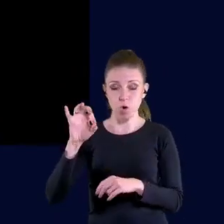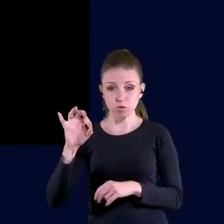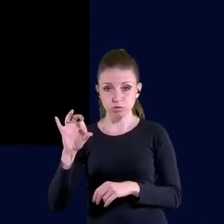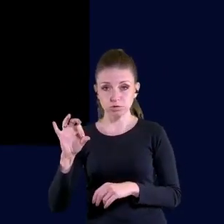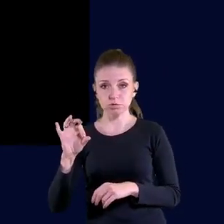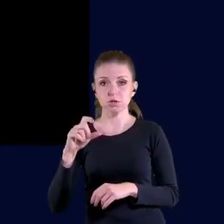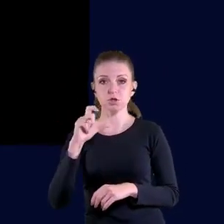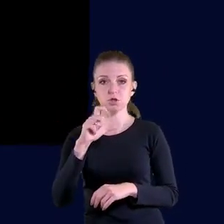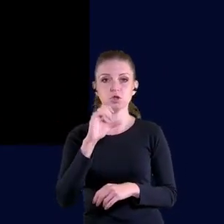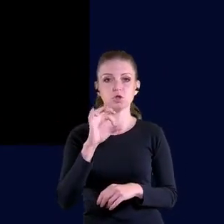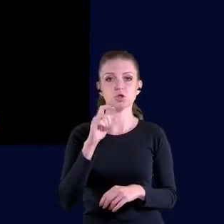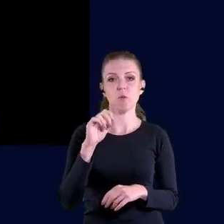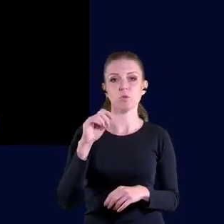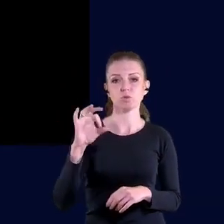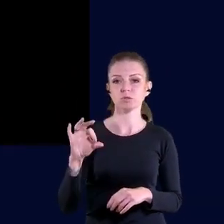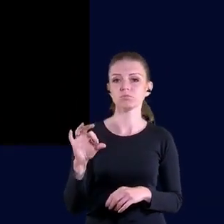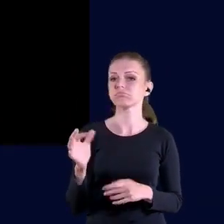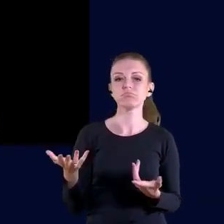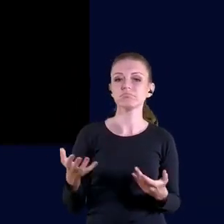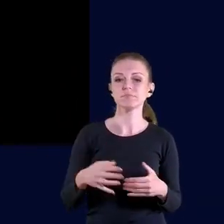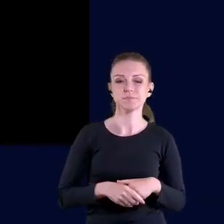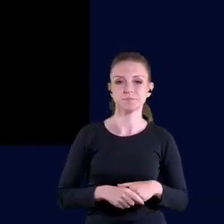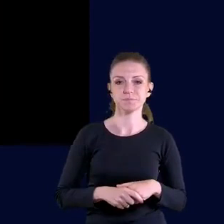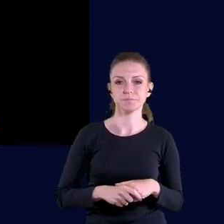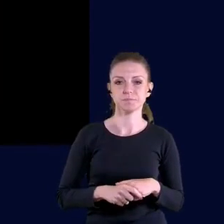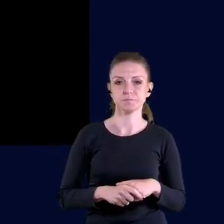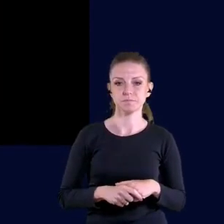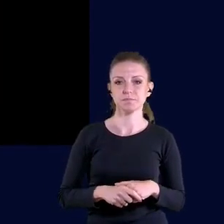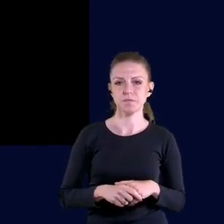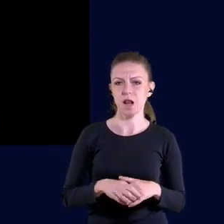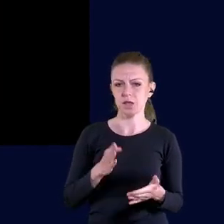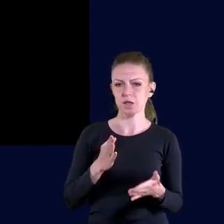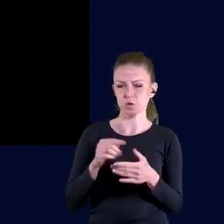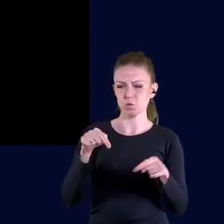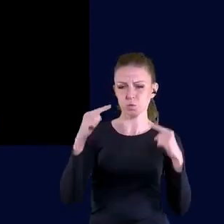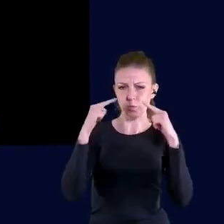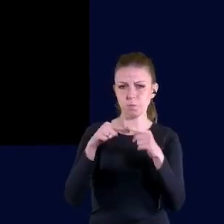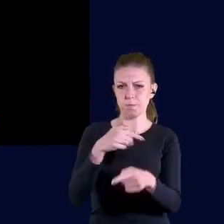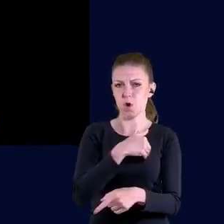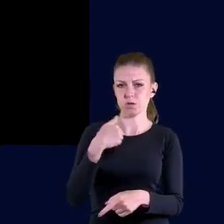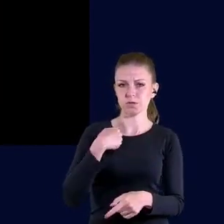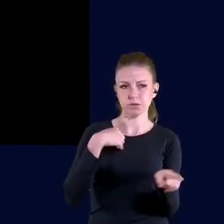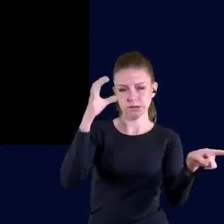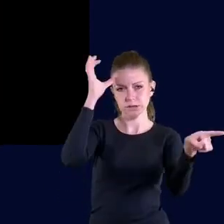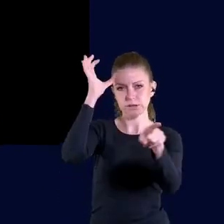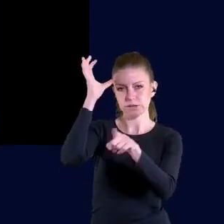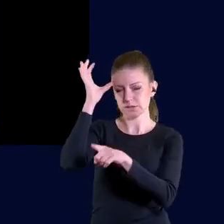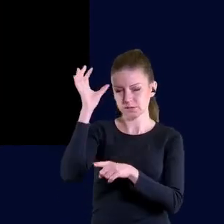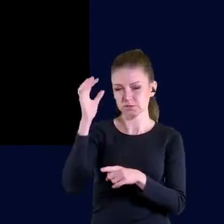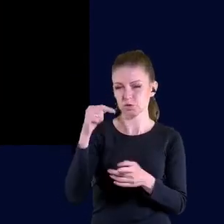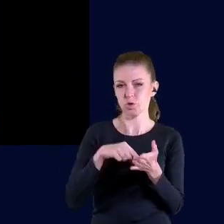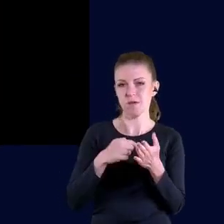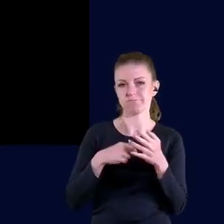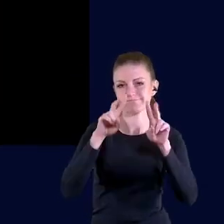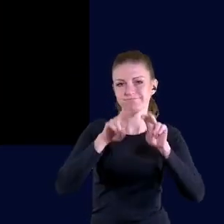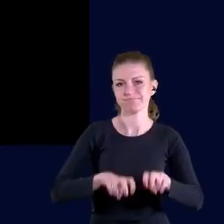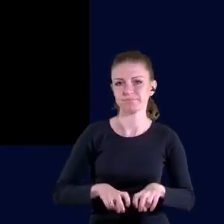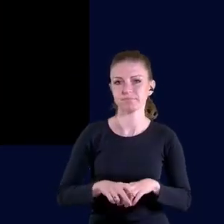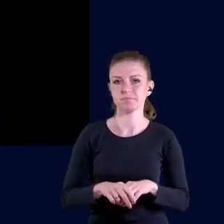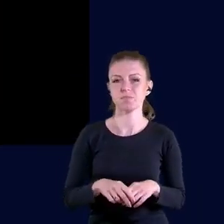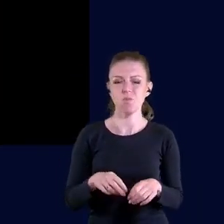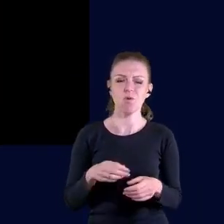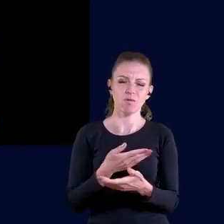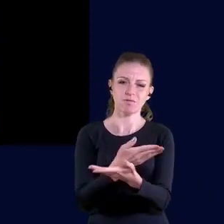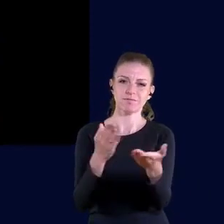przypadku polskich uczonych tutaj zastrzegam od razu tak bo to jest ważne bo sami państwo